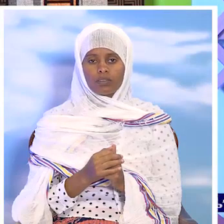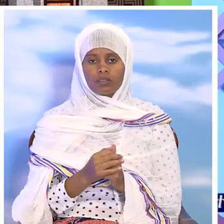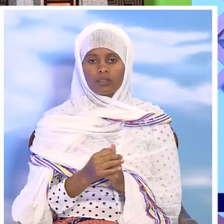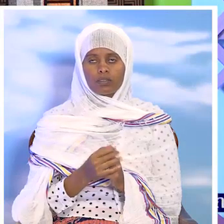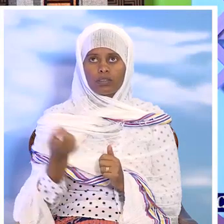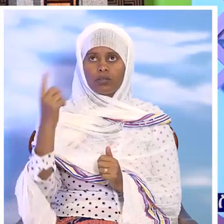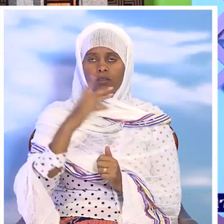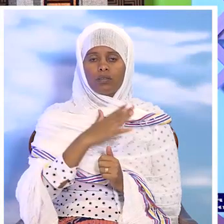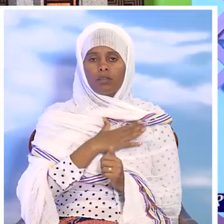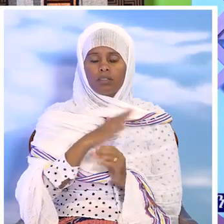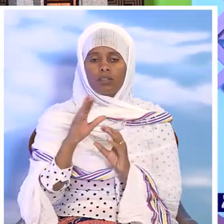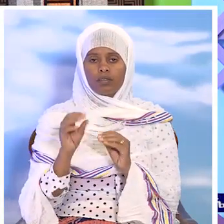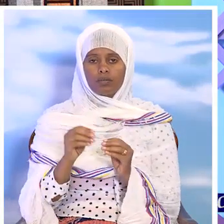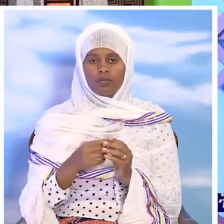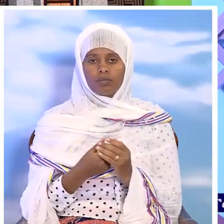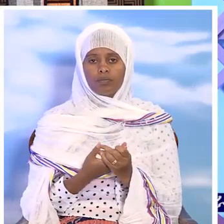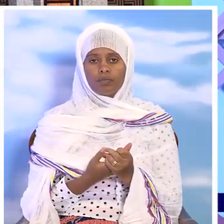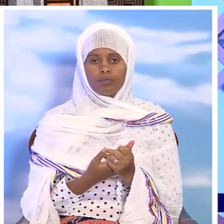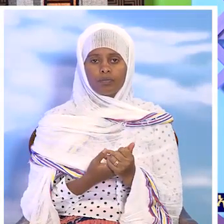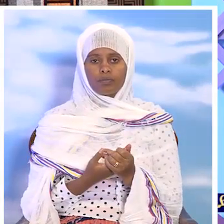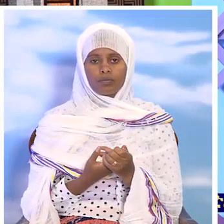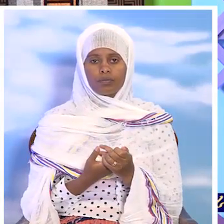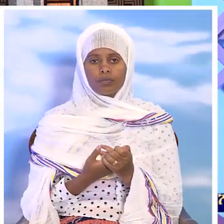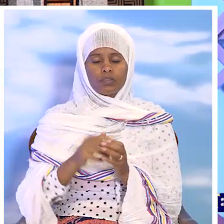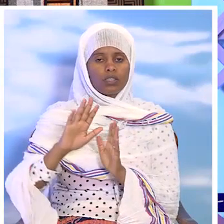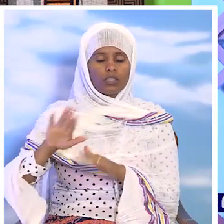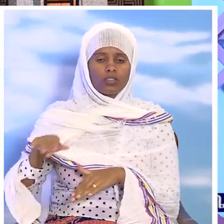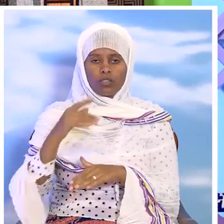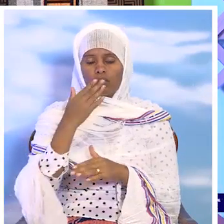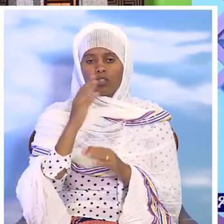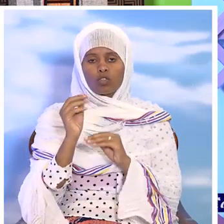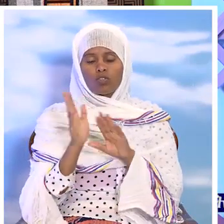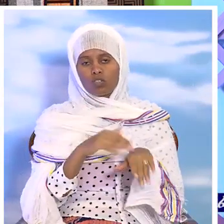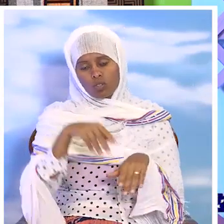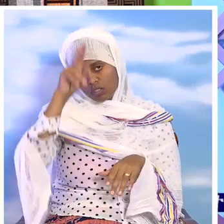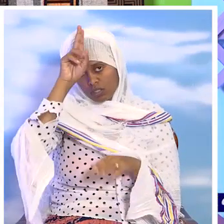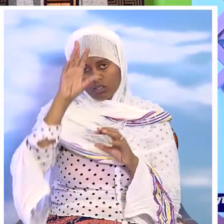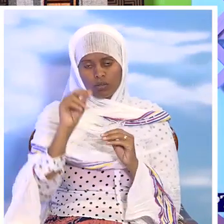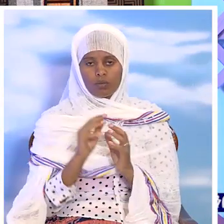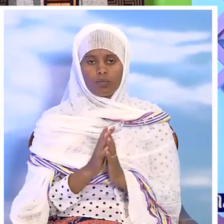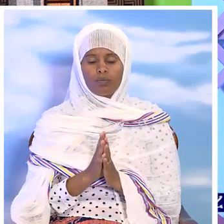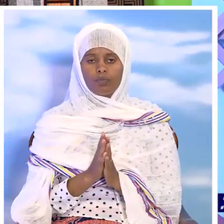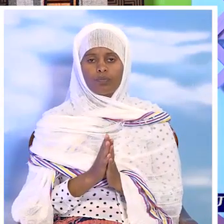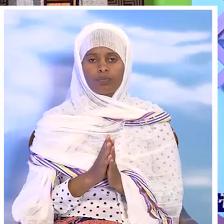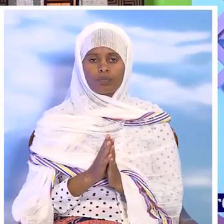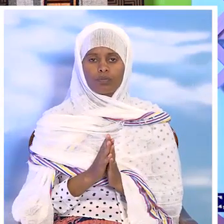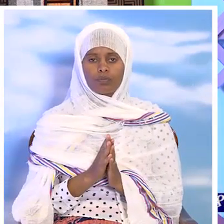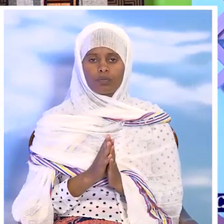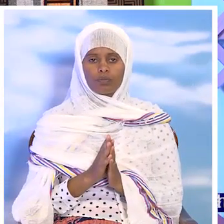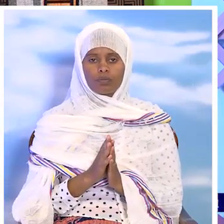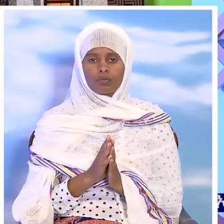ክርስቶስ ኣምላኽና እዩ ዝሕደግ ዘሎ መን እዩ ዝሓግዮ ዘሎ ከዓኒ ፀላእ ሰኒያ ዲያብሎስ እዩ ማለት እዩ። ስለዚ